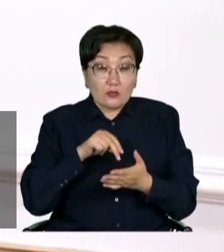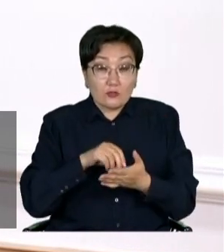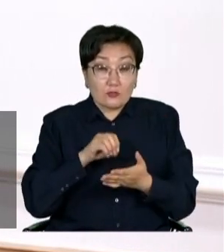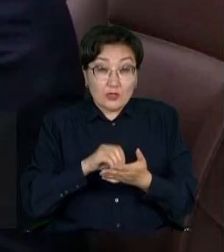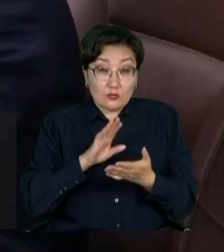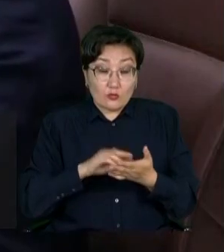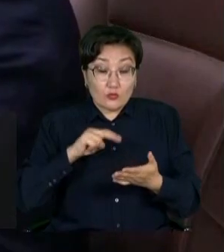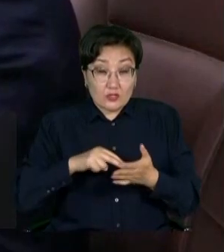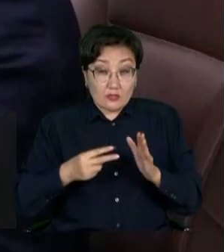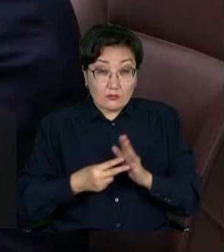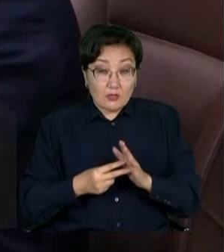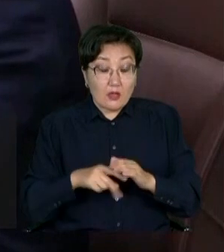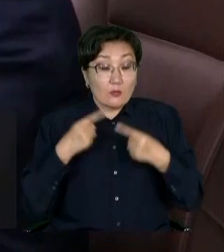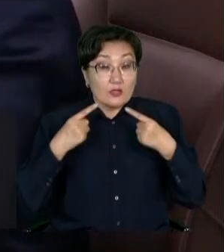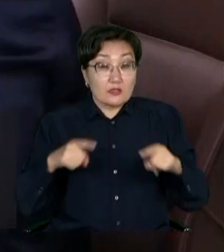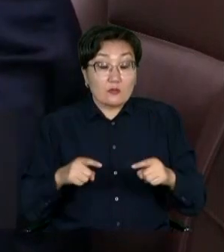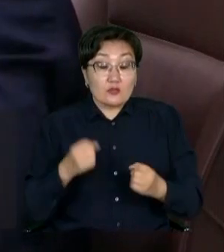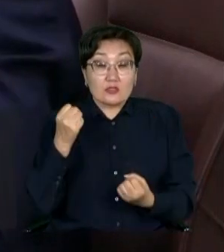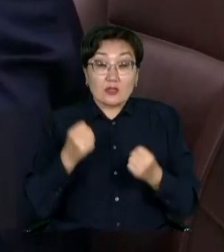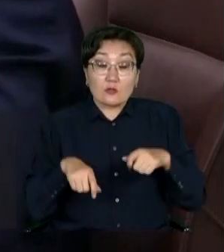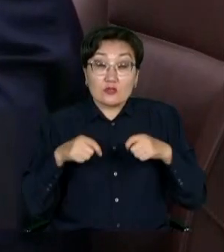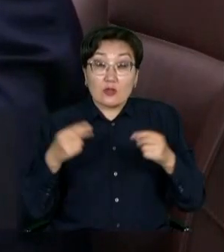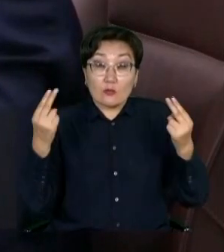көзделген. Бұдан басқа автомобиль өткізу